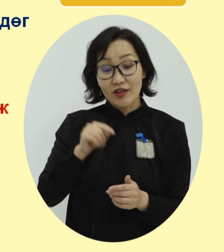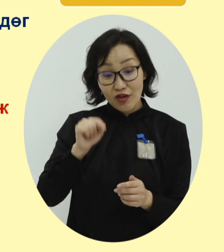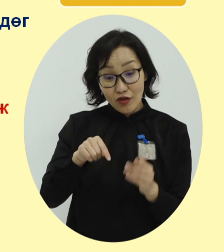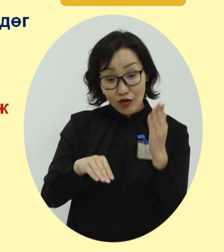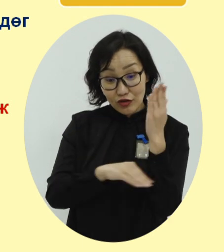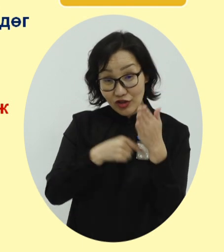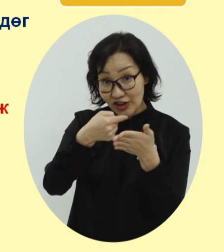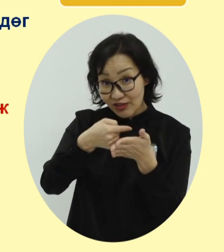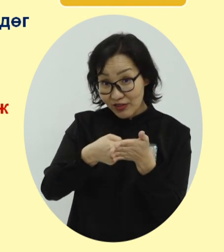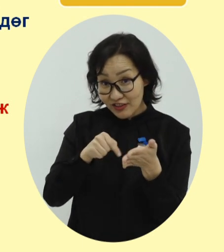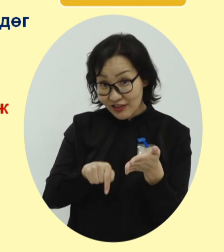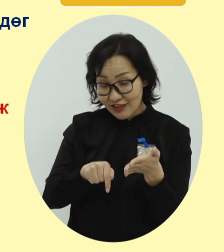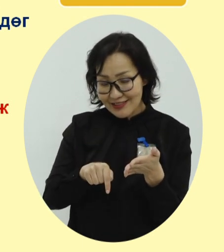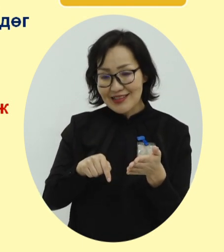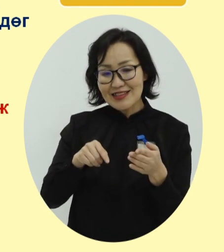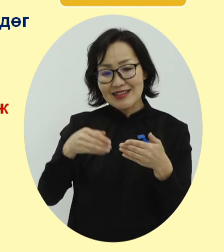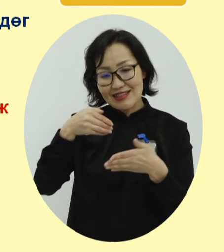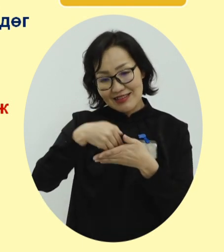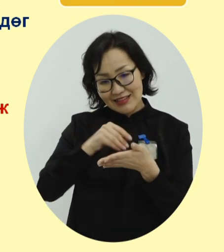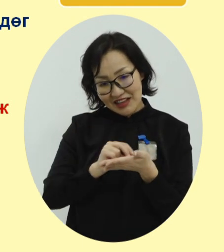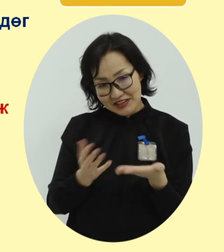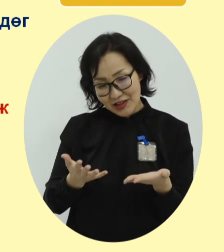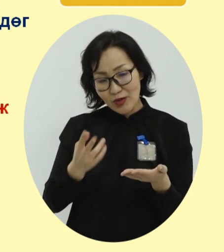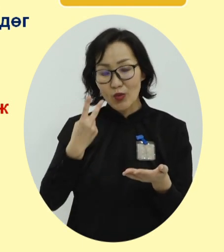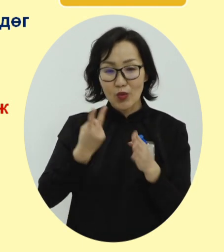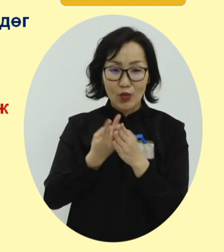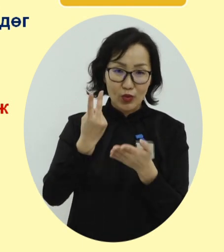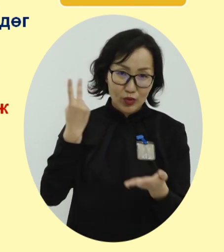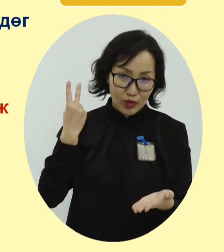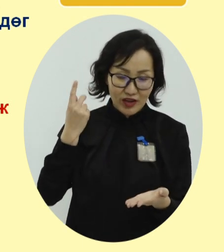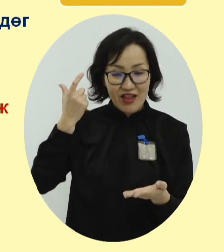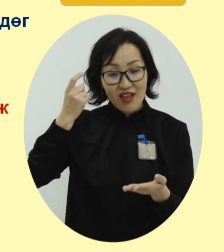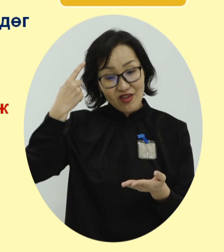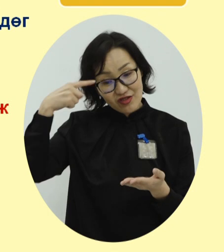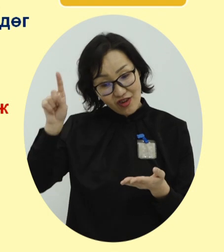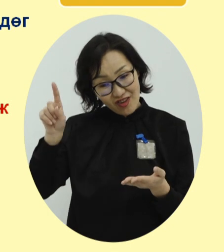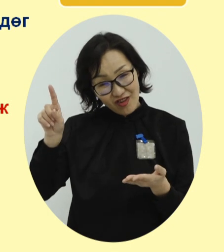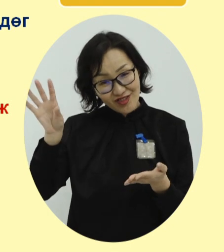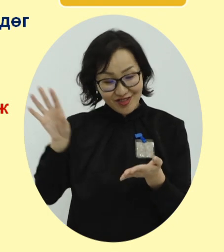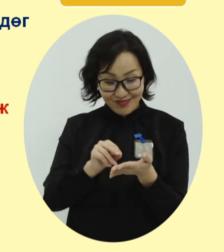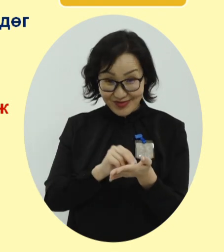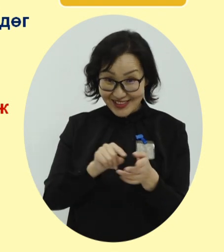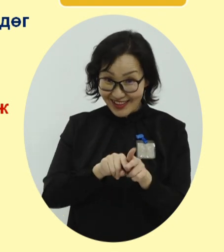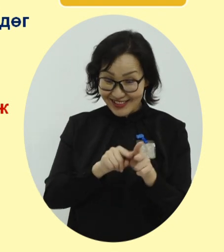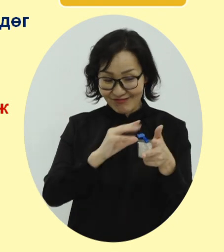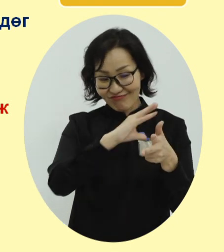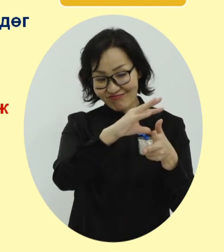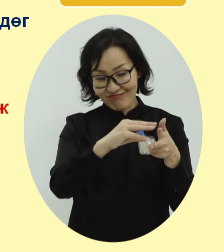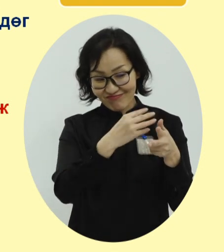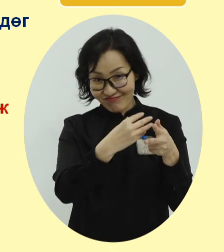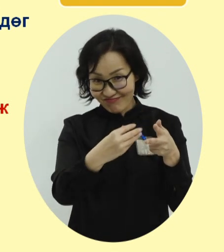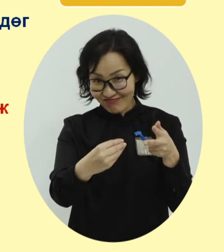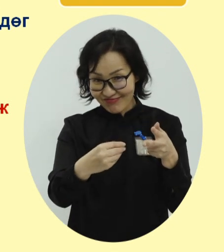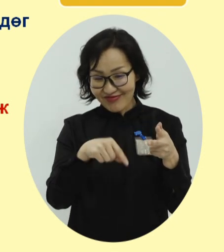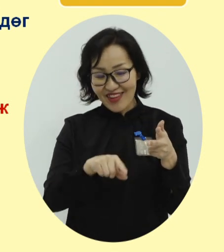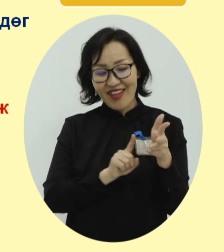Тэгэхээр өдрийн тэмдэглэлийг захтал, үлгэр, их цохоодохтой бид нар яг адилхан өдрийн тэмдэглэл